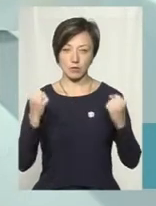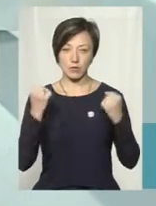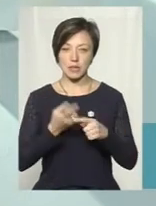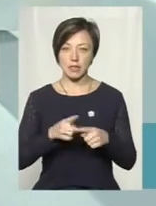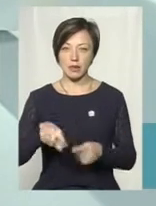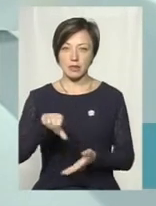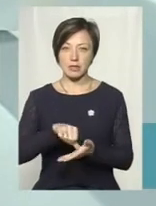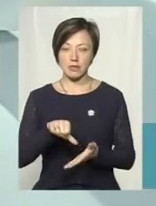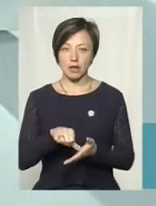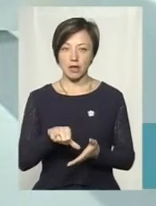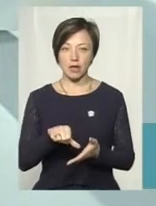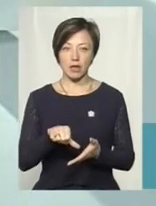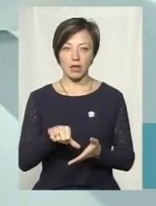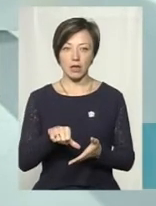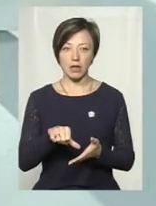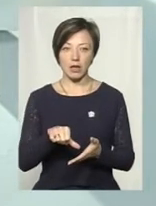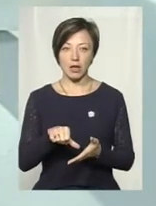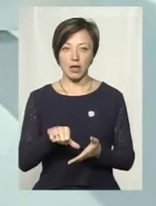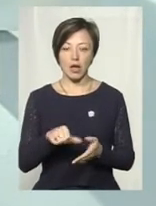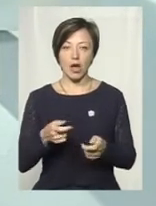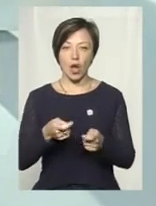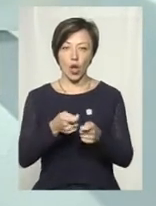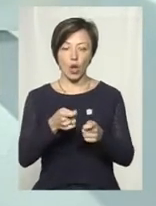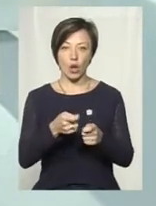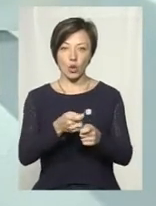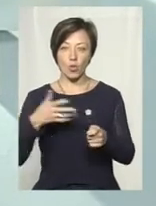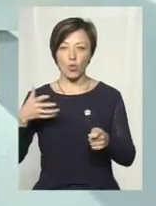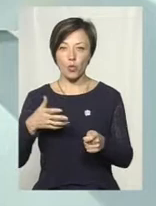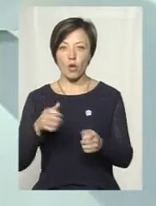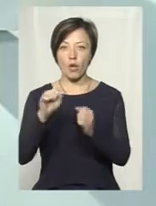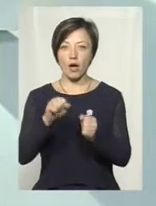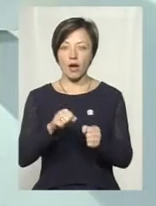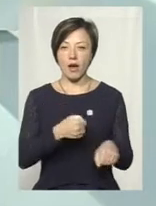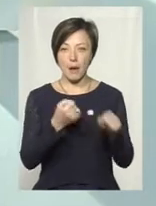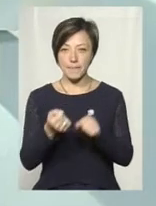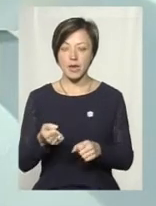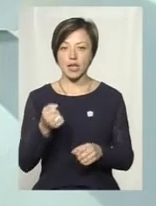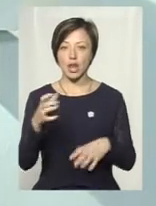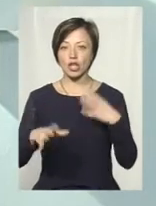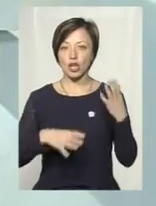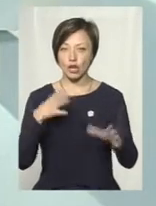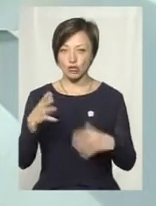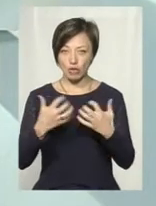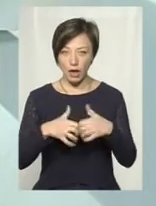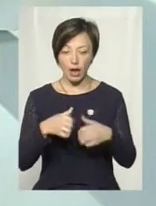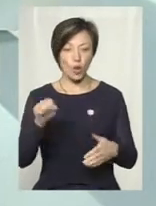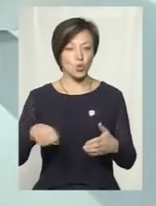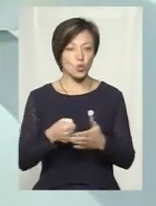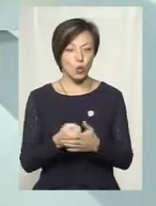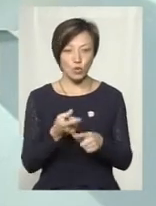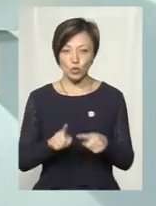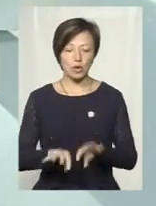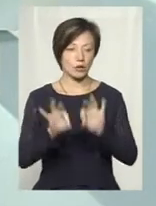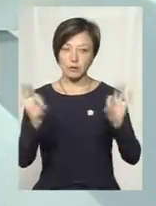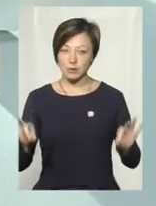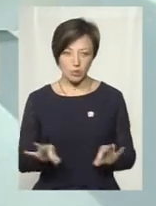представники луку, греблі на тренажерах. Вони до цього нічим,